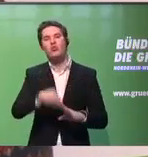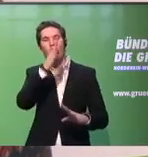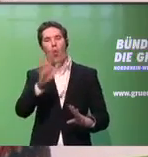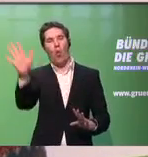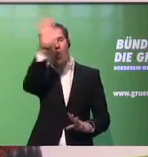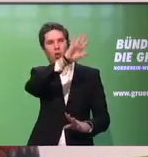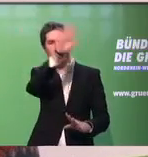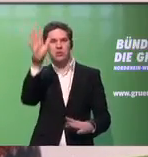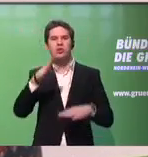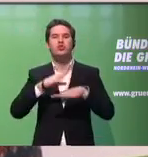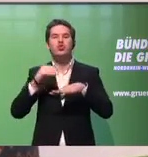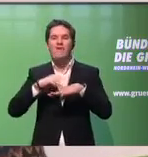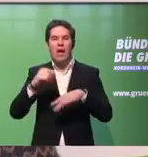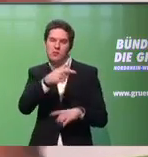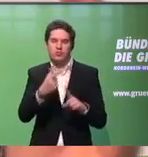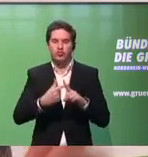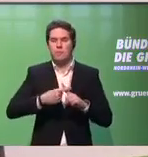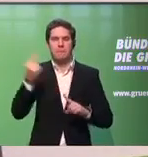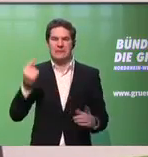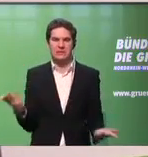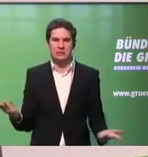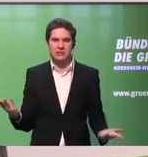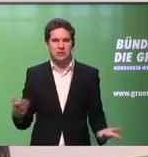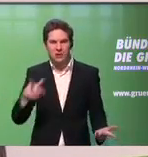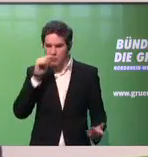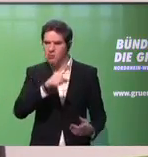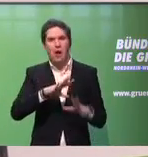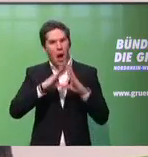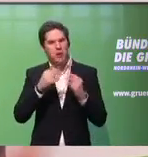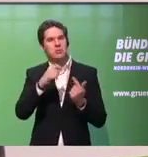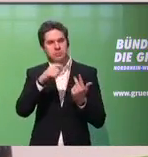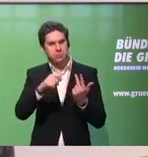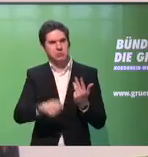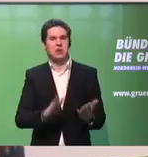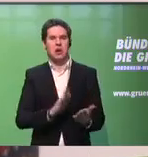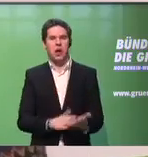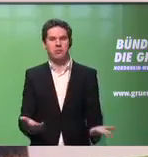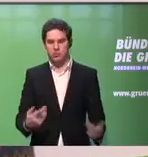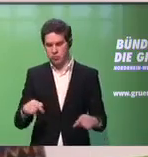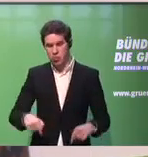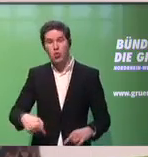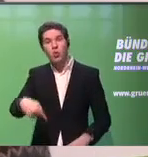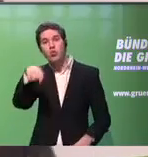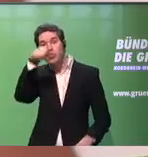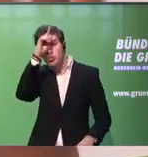Union. Schweden ist Spitzenreiter, übererfüllt alles. Deutschland, muss man sagen,